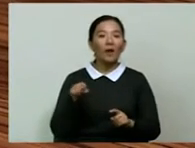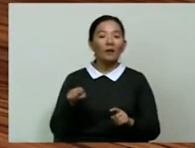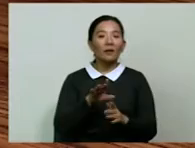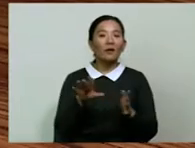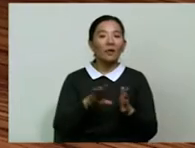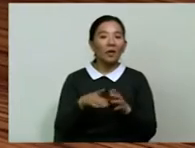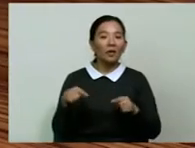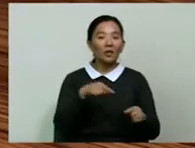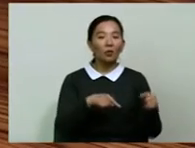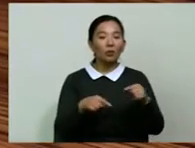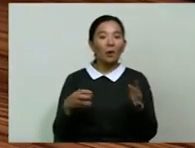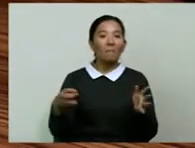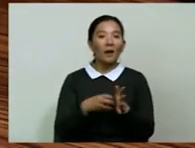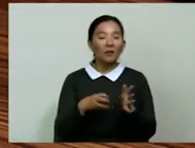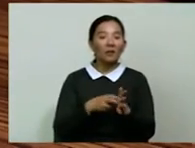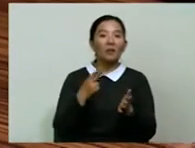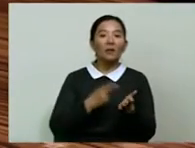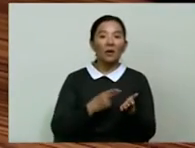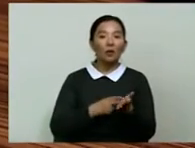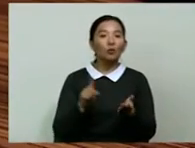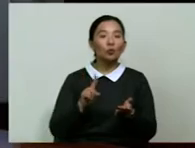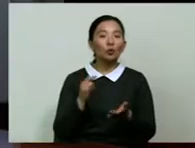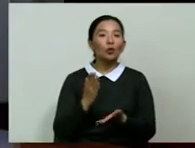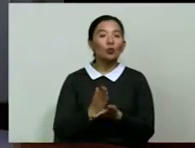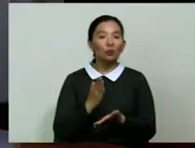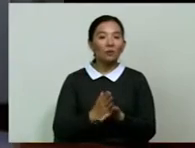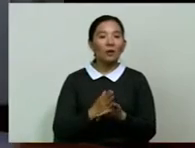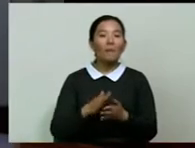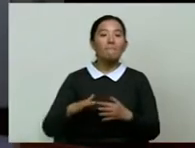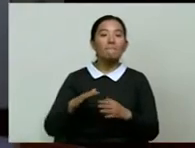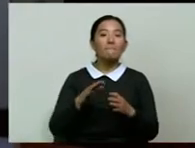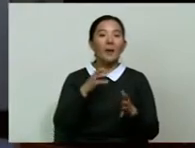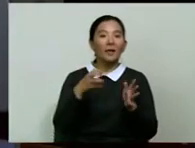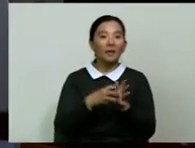реагирует на магнит, доказывает, что существует магнитное поле.